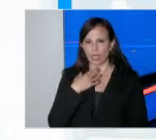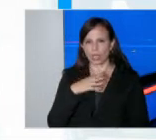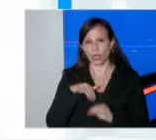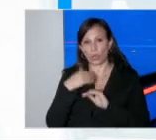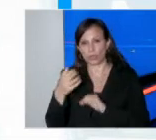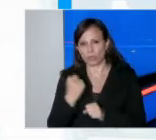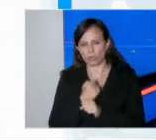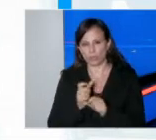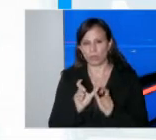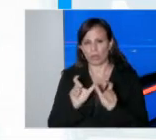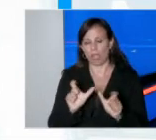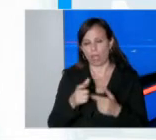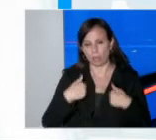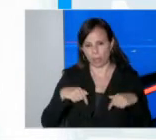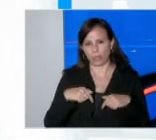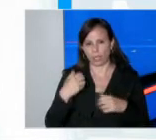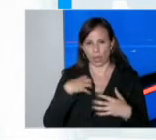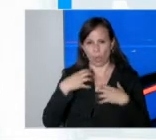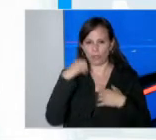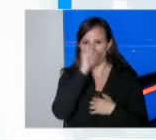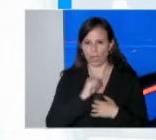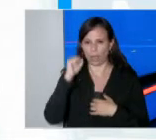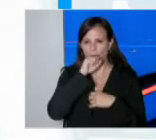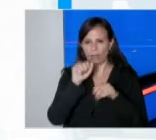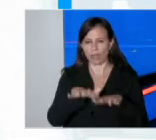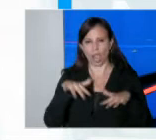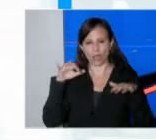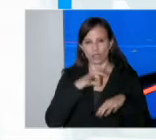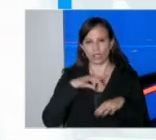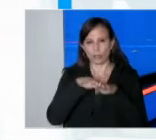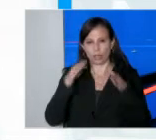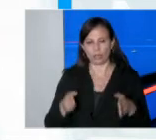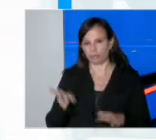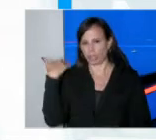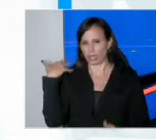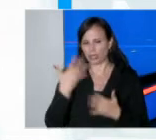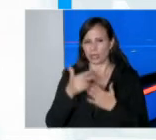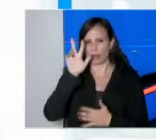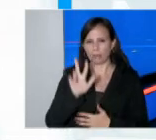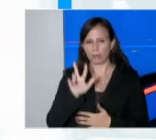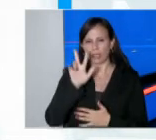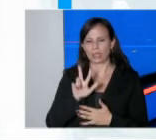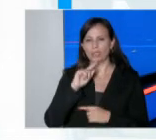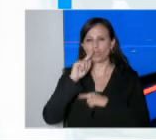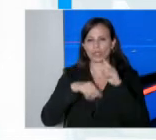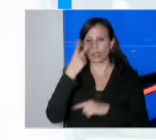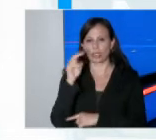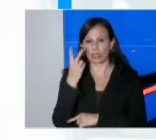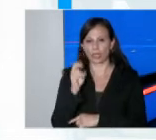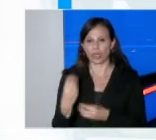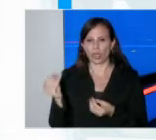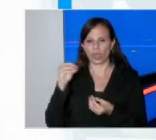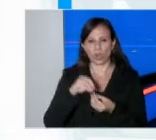ישראל, חוץ מהעובדה שהיא מנעה ממני להופיע בפני קהל שלי על הבמה מאז מרץ 2020, אבל עוד ביטוי